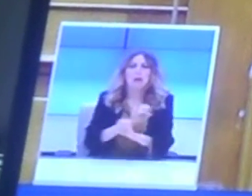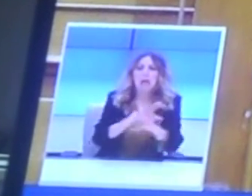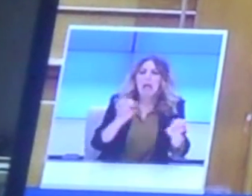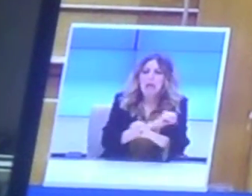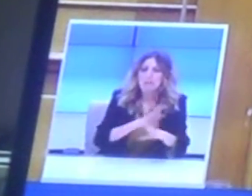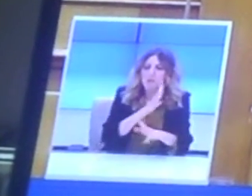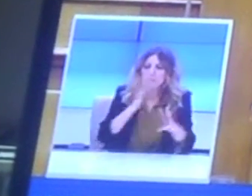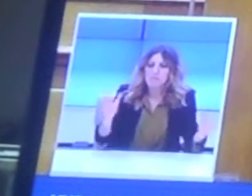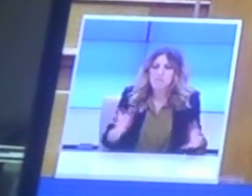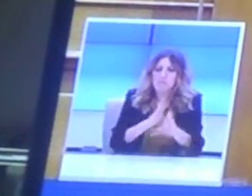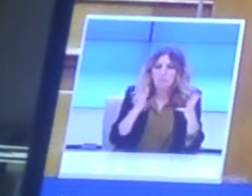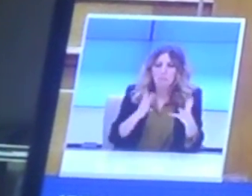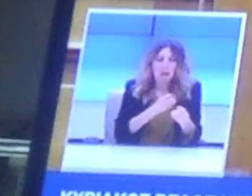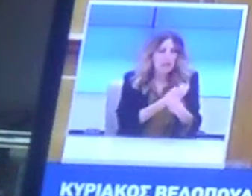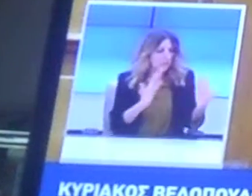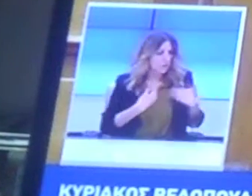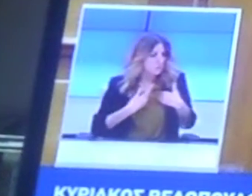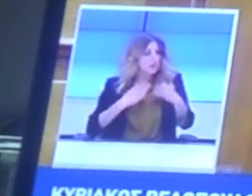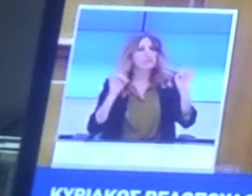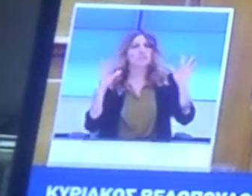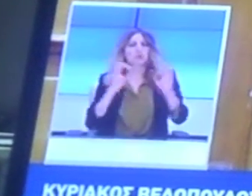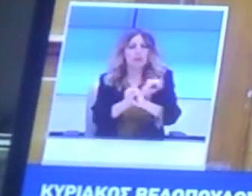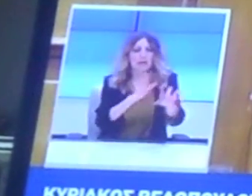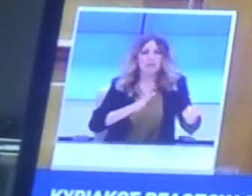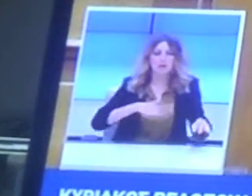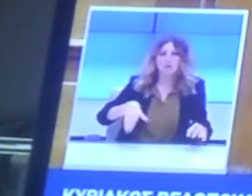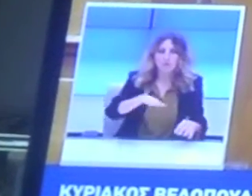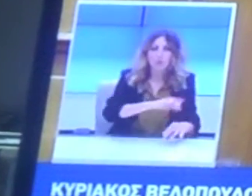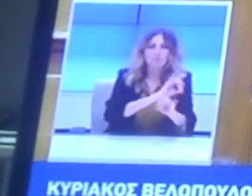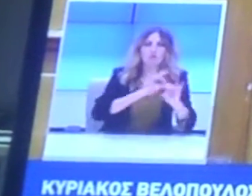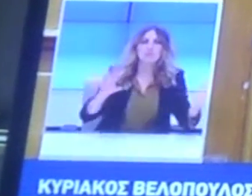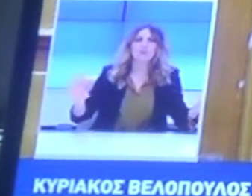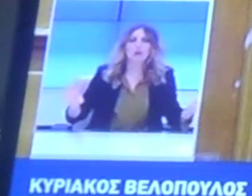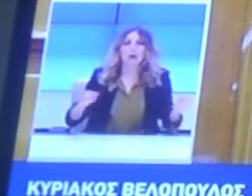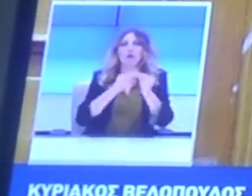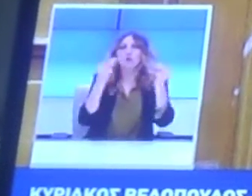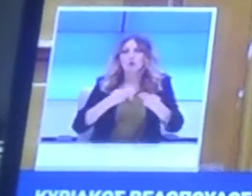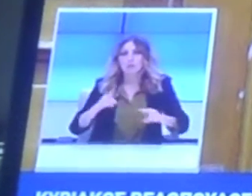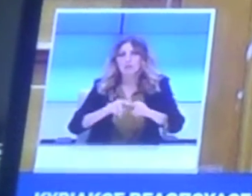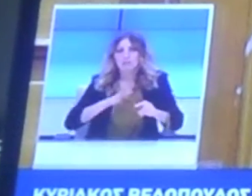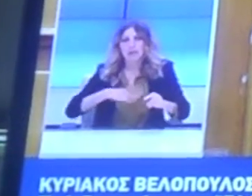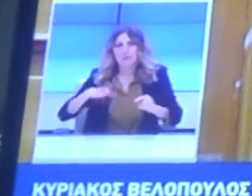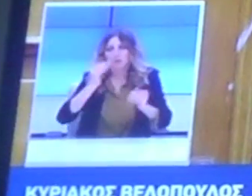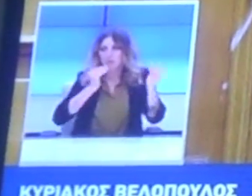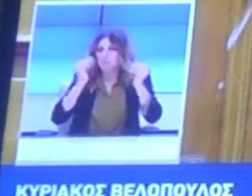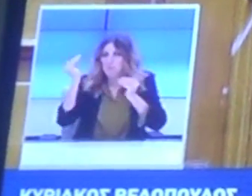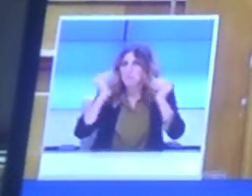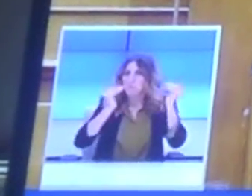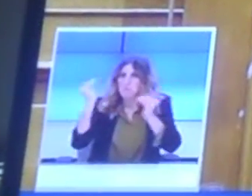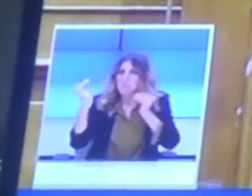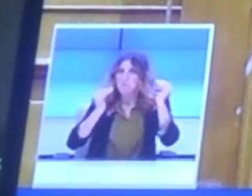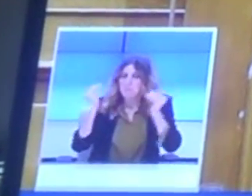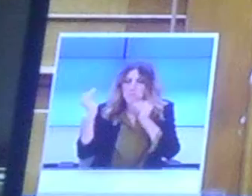πολίτες. Συνέπεια όλων αυτών, η διαρκής αμφισβήτηση του ελληνικού λαού για τις όποιες αποφάσεις της κυβέρνησης.